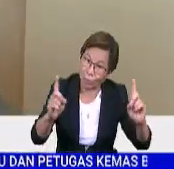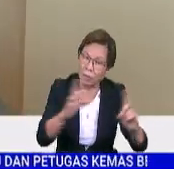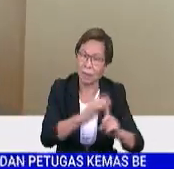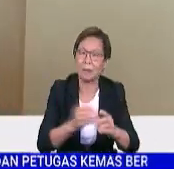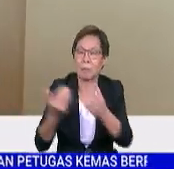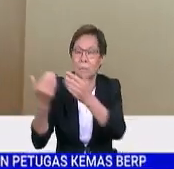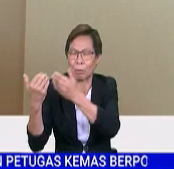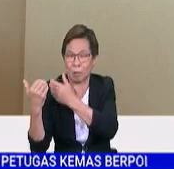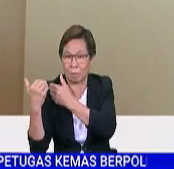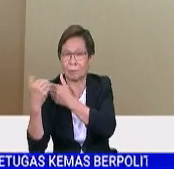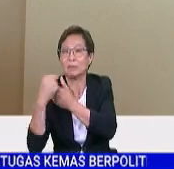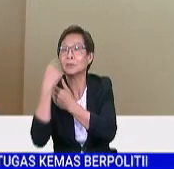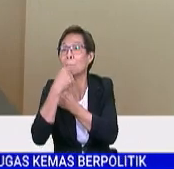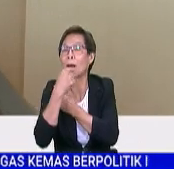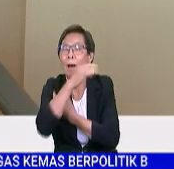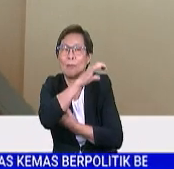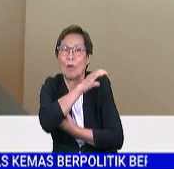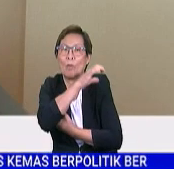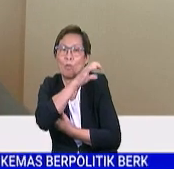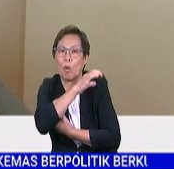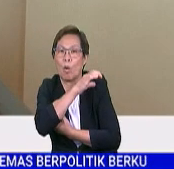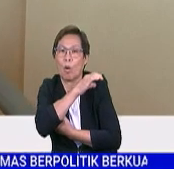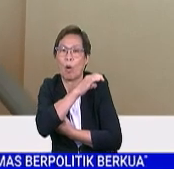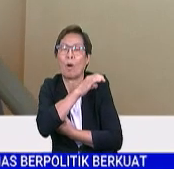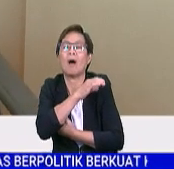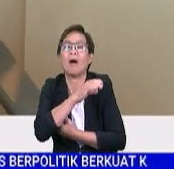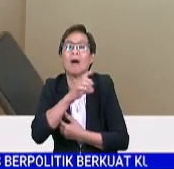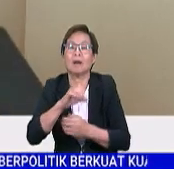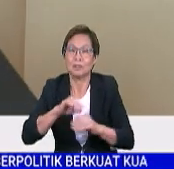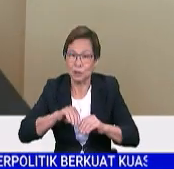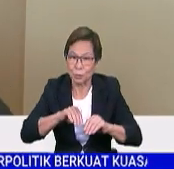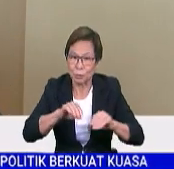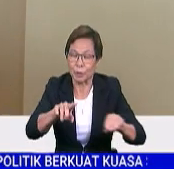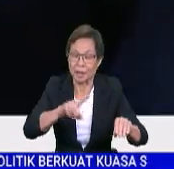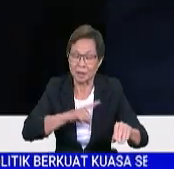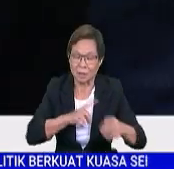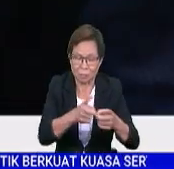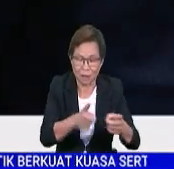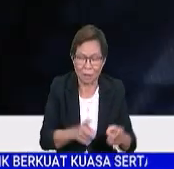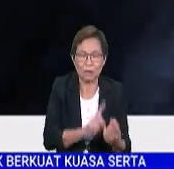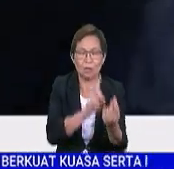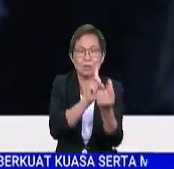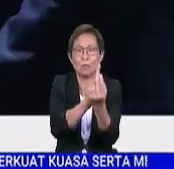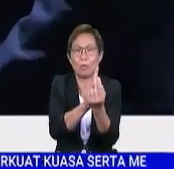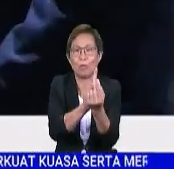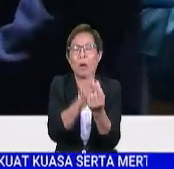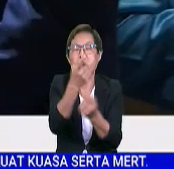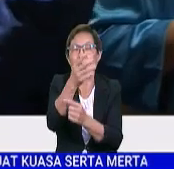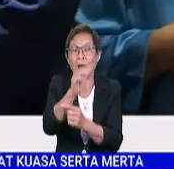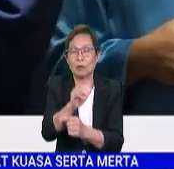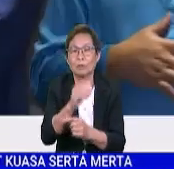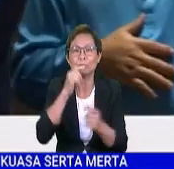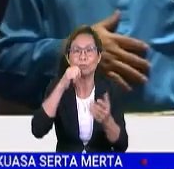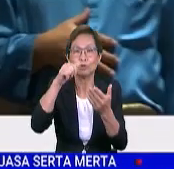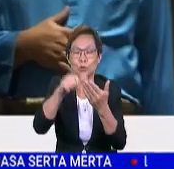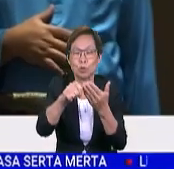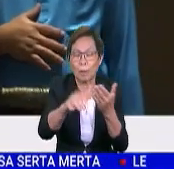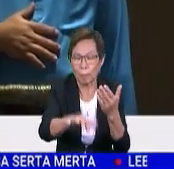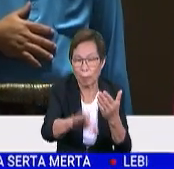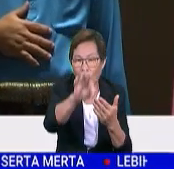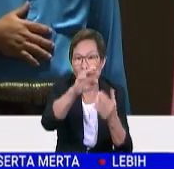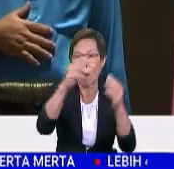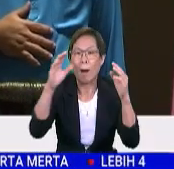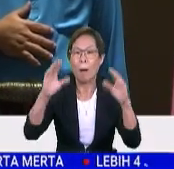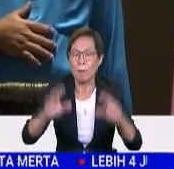peranan di kalangan pengerusi-pengerusi dakwah daerah beliau ditemui RTM selepas Majlis penyampaian watikah pelantikan dan mesyuarat